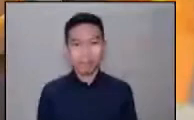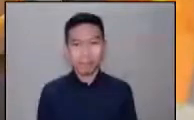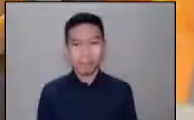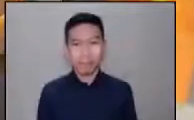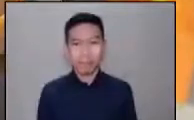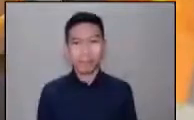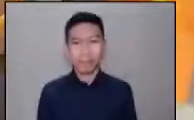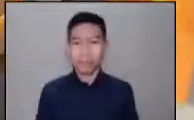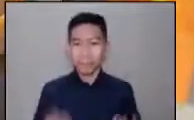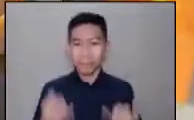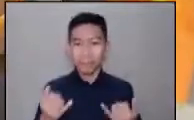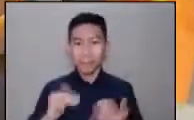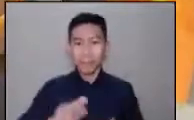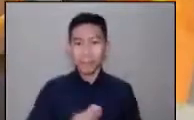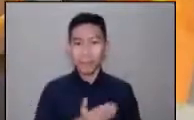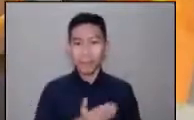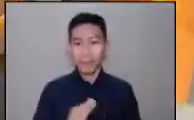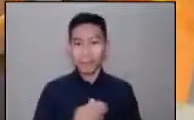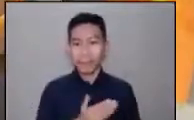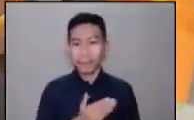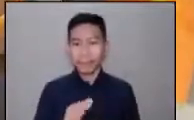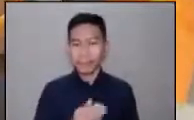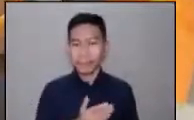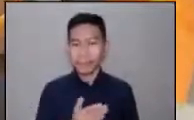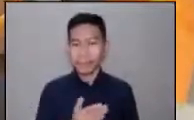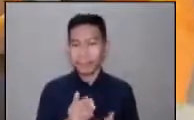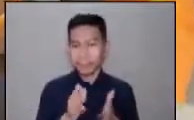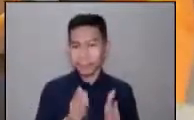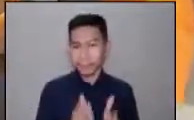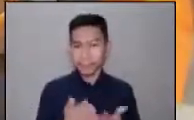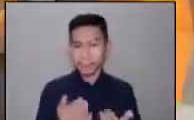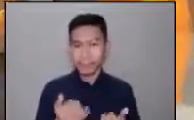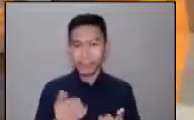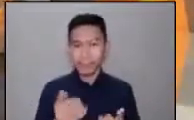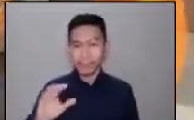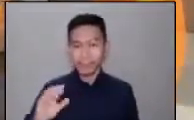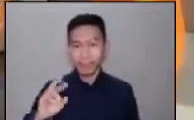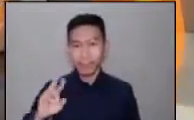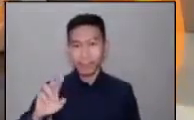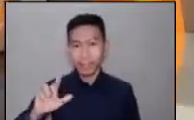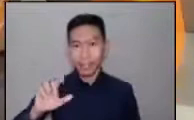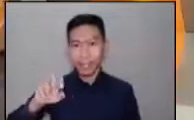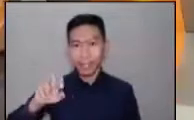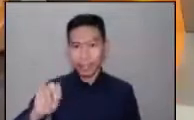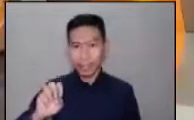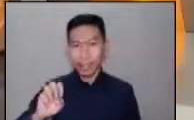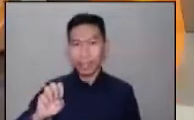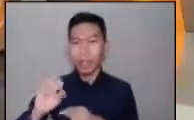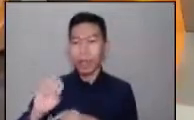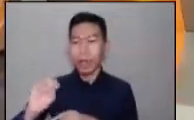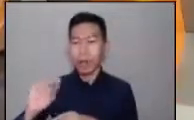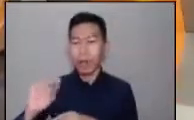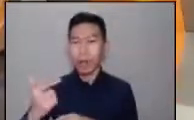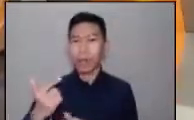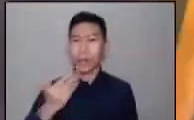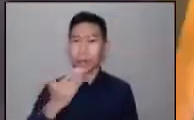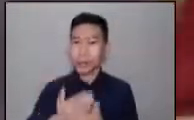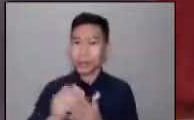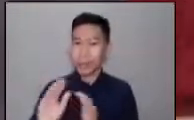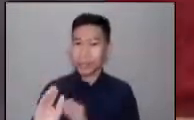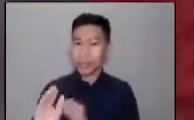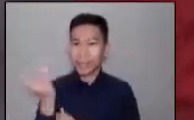Kasama natin ang ating performer of the day na si Charleen Ong. Good morning! At welcome sa Rise and Shine! Good morning